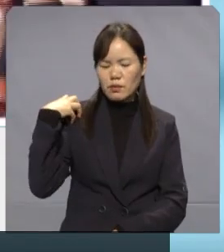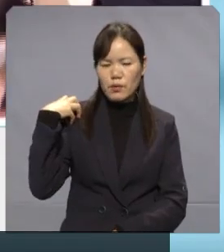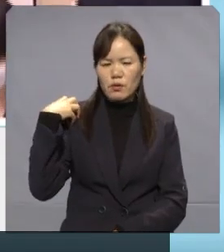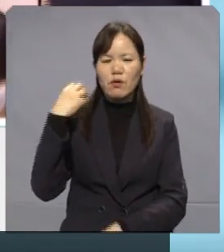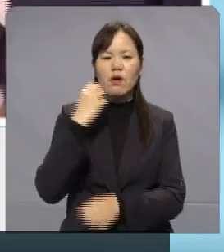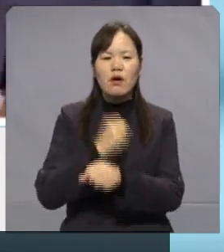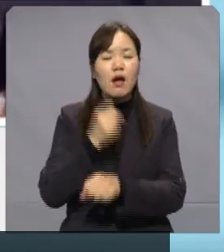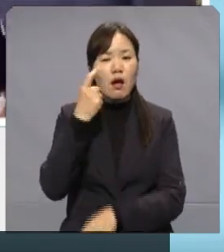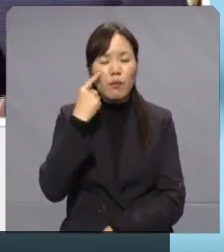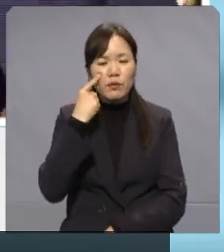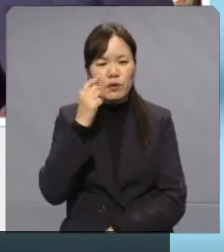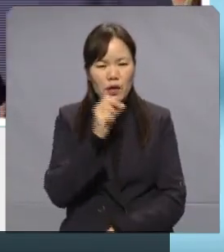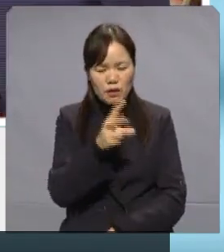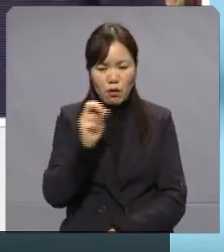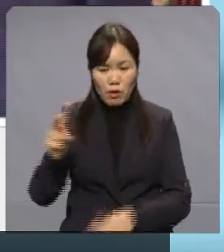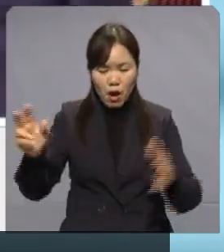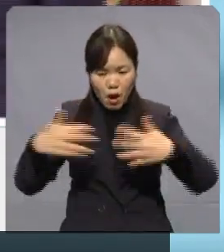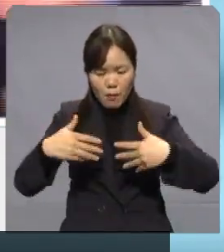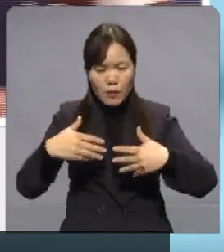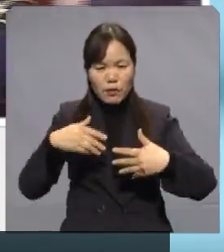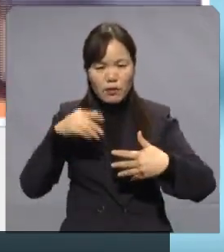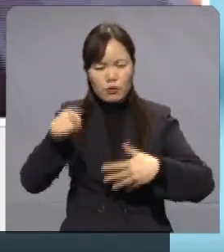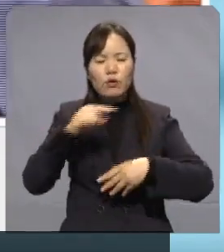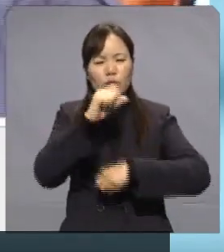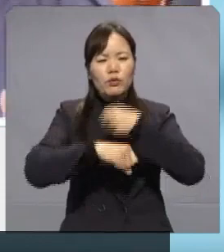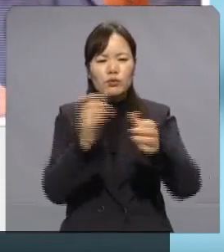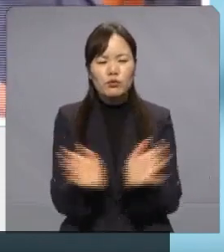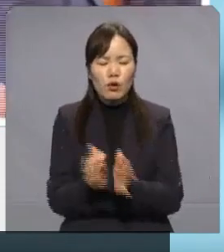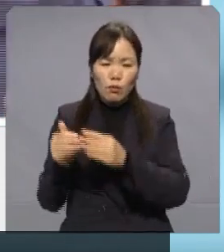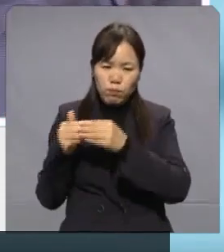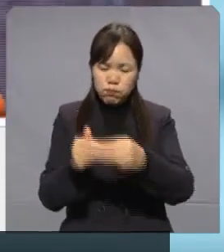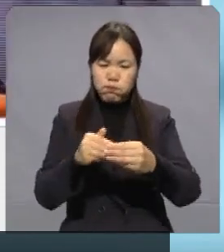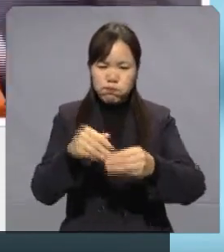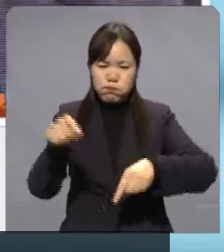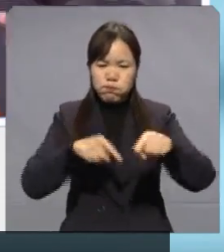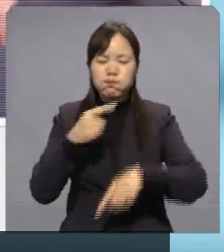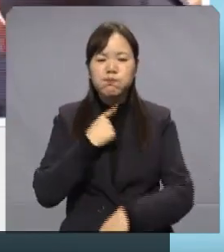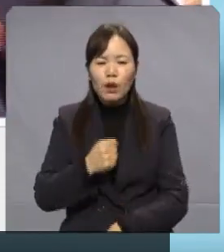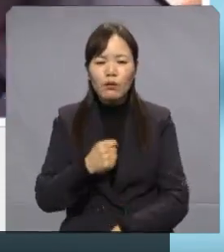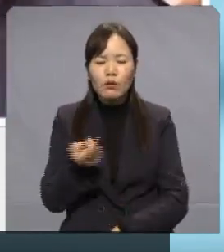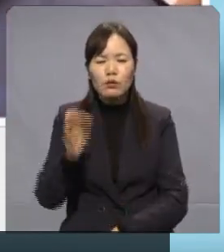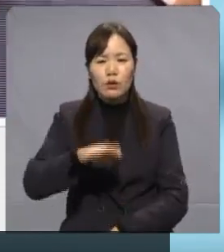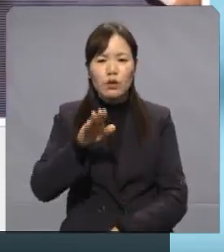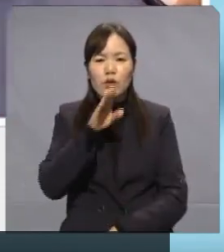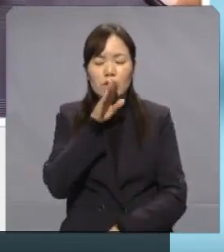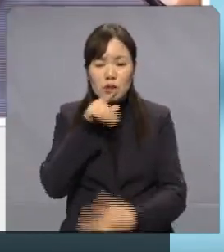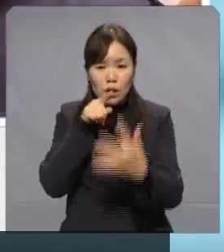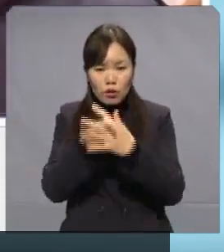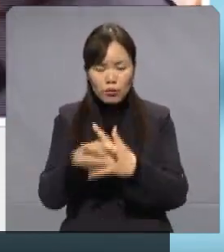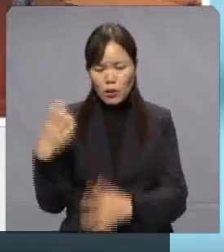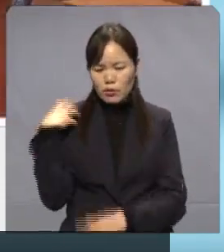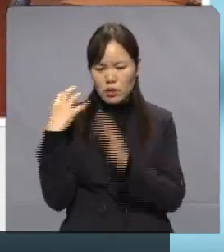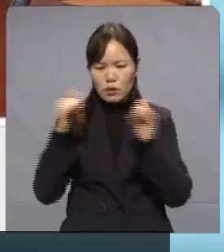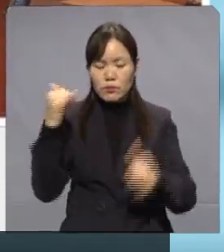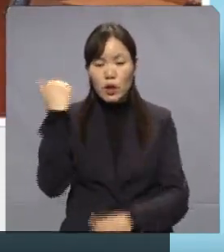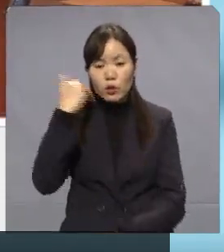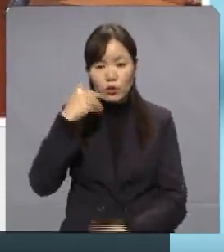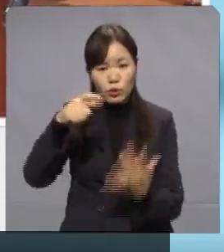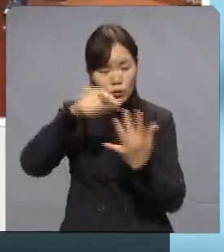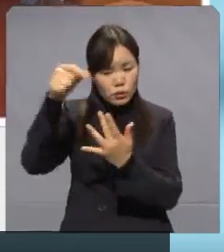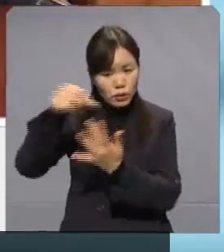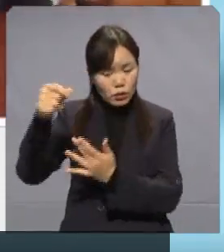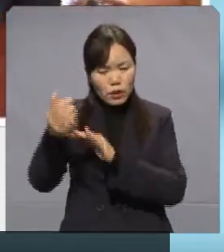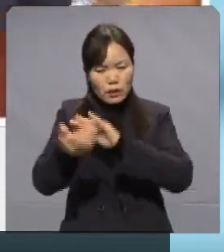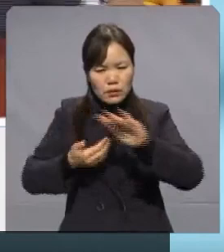합의를 했지 않습니까? 이 주도는 다 민주당이 했었는데, 그런데 그 진상규명과 책임자가 누구인지를 선별하는 이 작업이